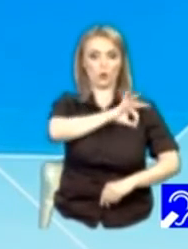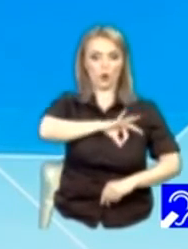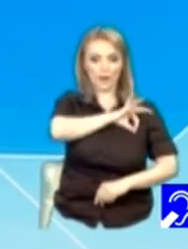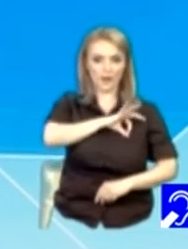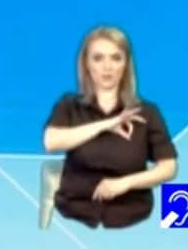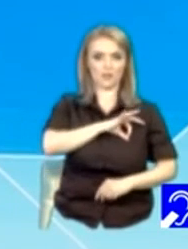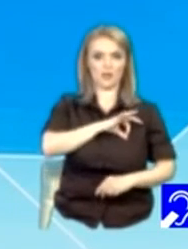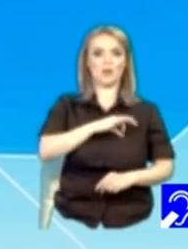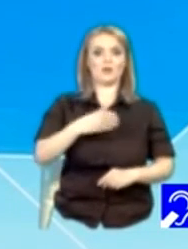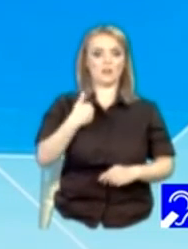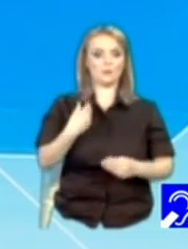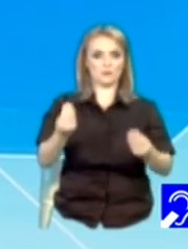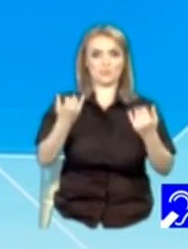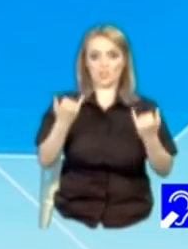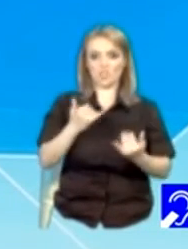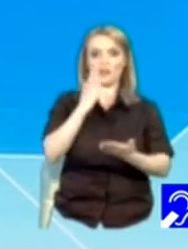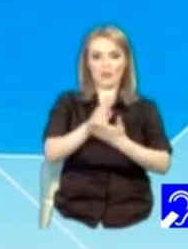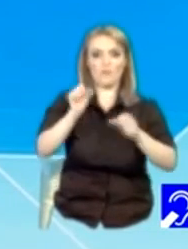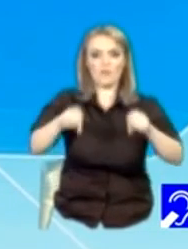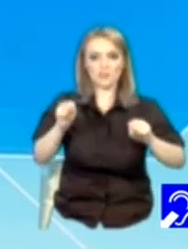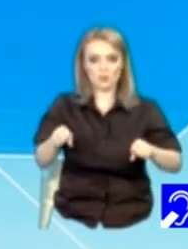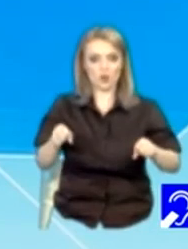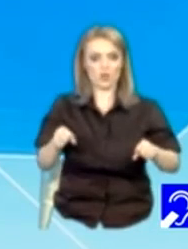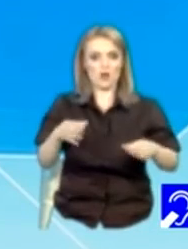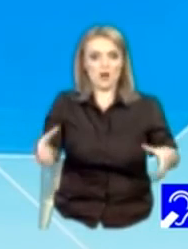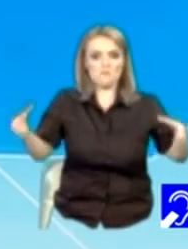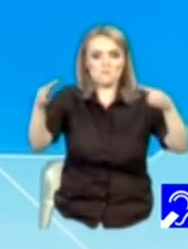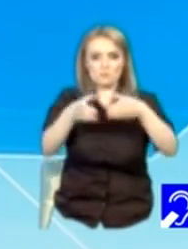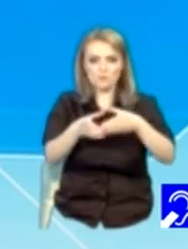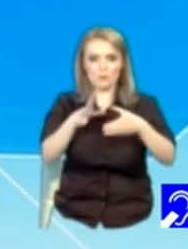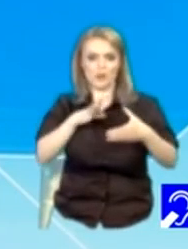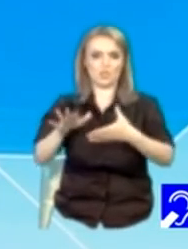datorie probabil istorică. Să ne mobilizăm în pofida